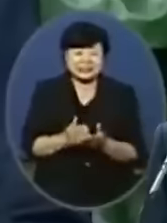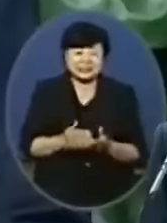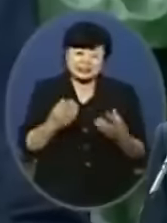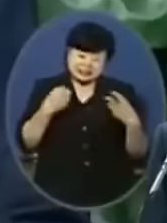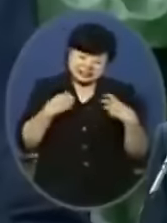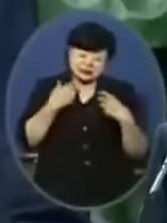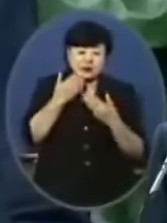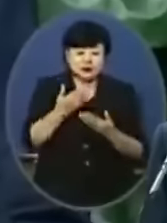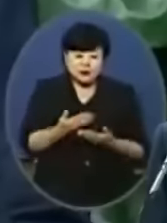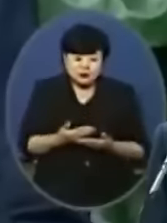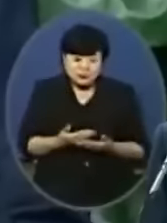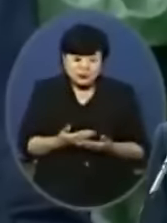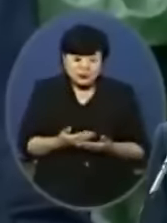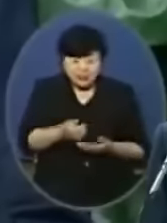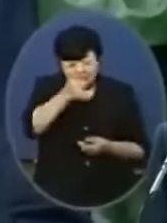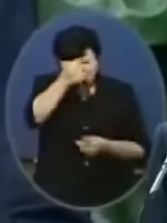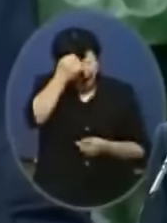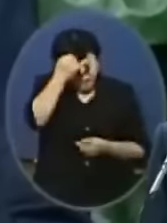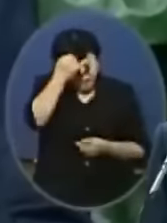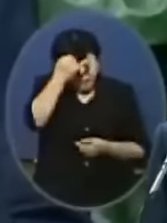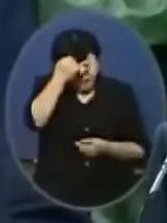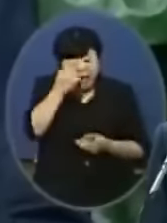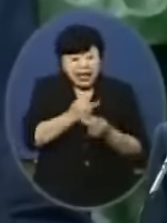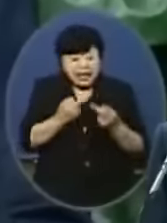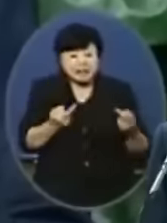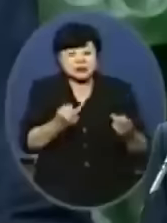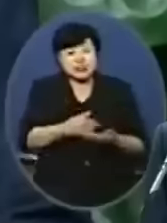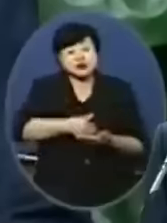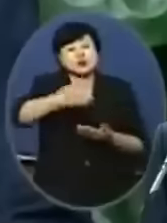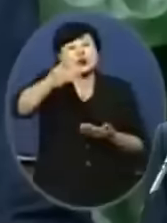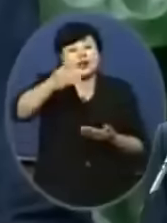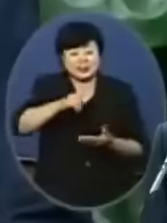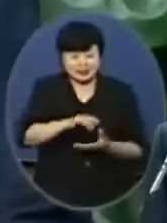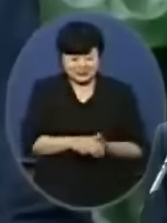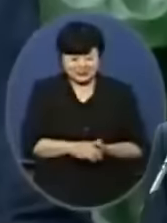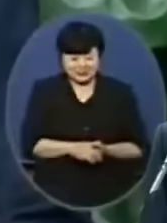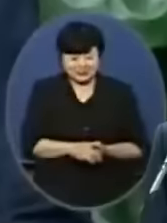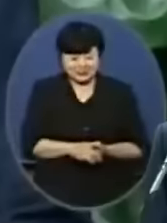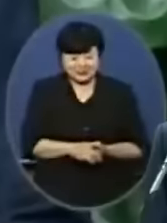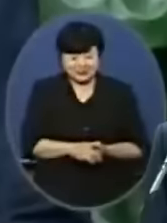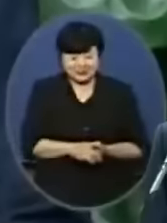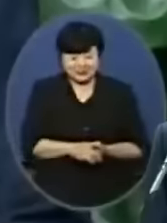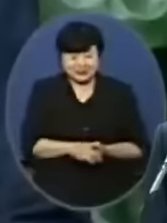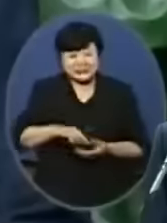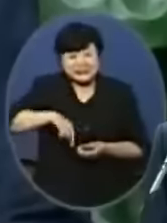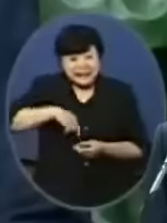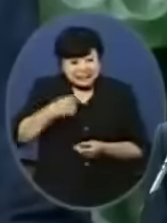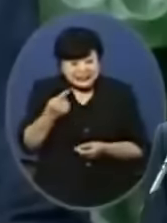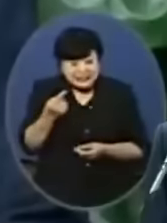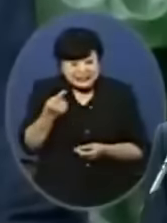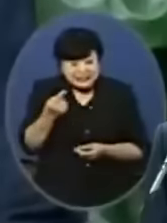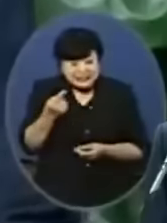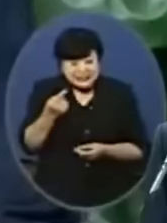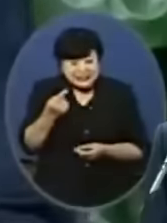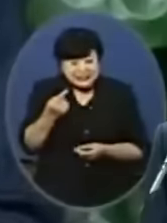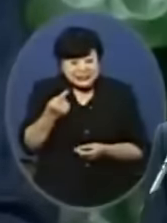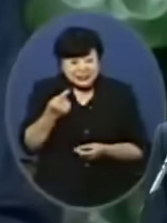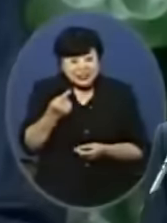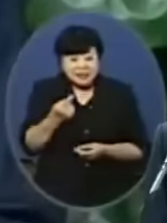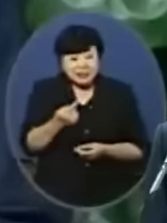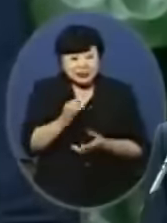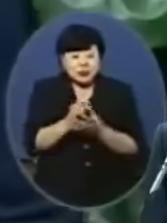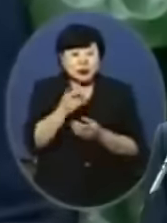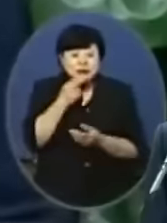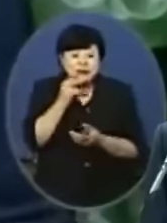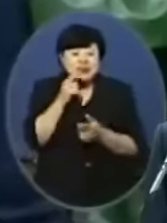주신다. 아담과 하와가 에덴 동산에서 쫓겨나올 때 자기들이 무화과